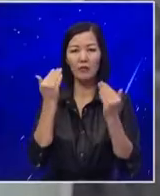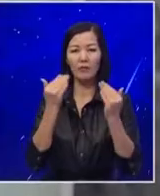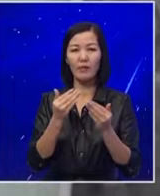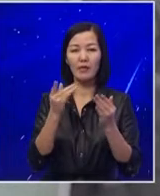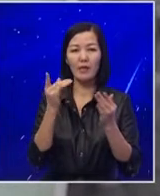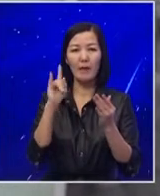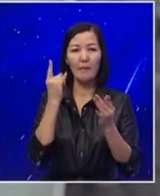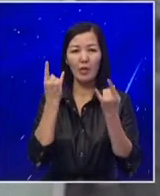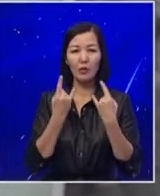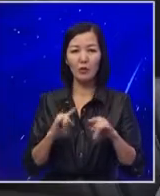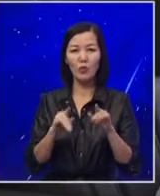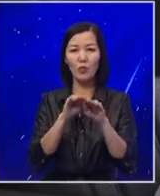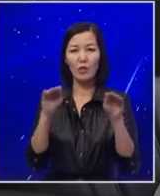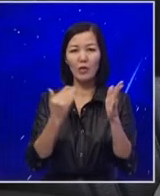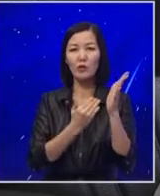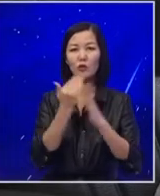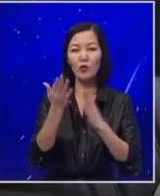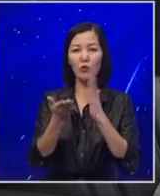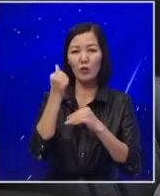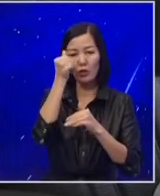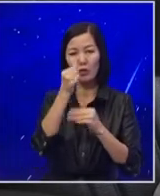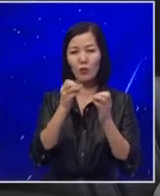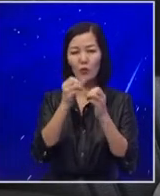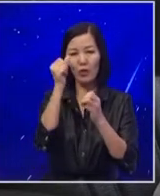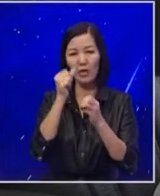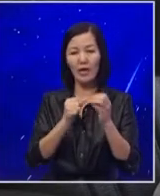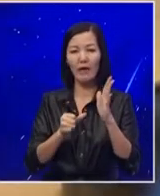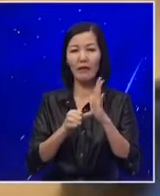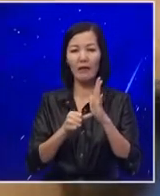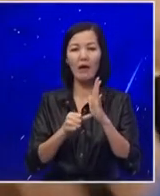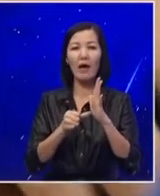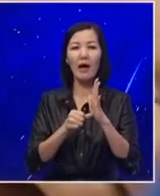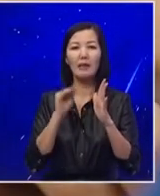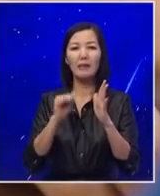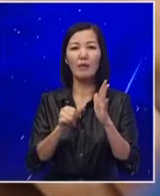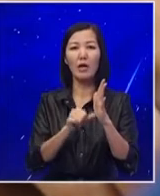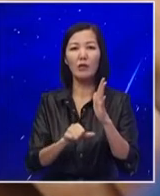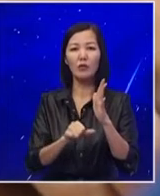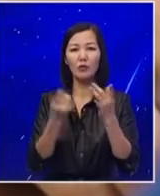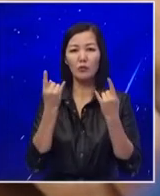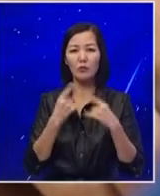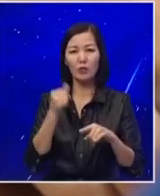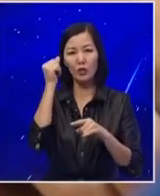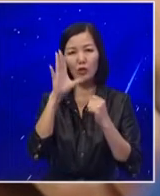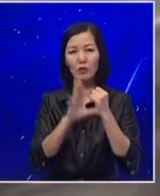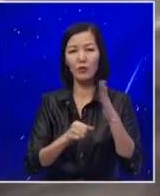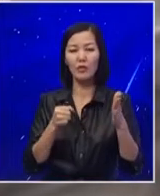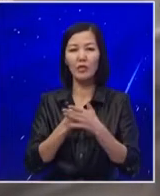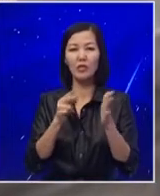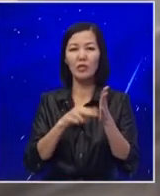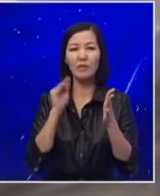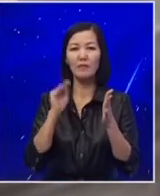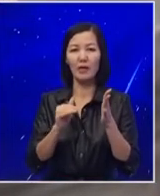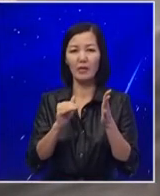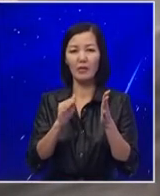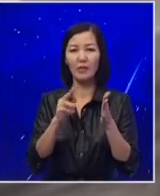биыл бала туу көрсеткіші жоғары. Өткен жылдың 12 айында 6600 ана босанса, биыл жыл соңына дейін 7000-ға жетеді деп